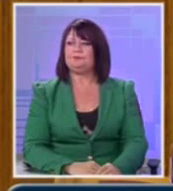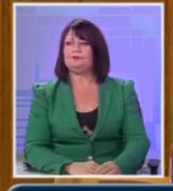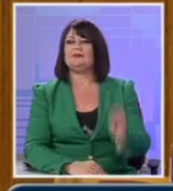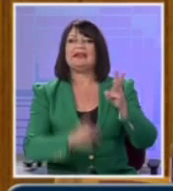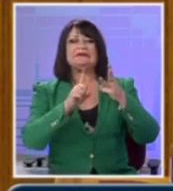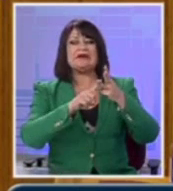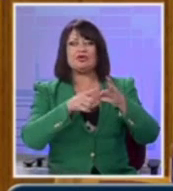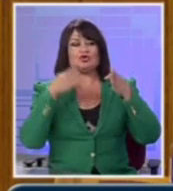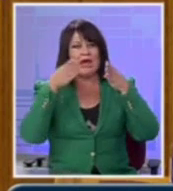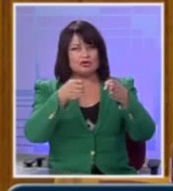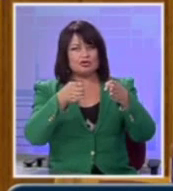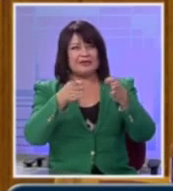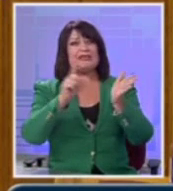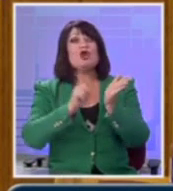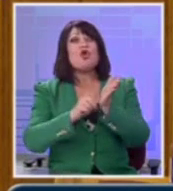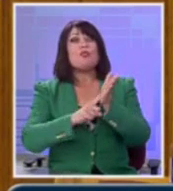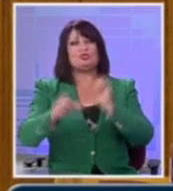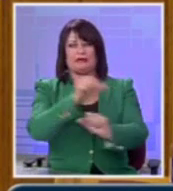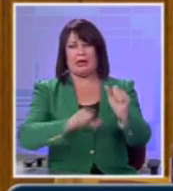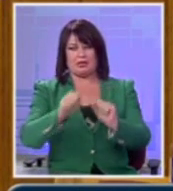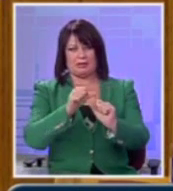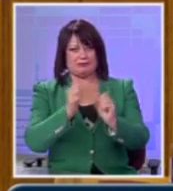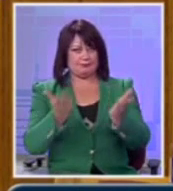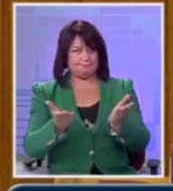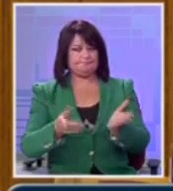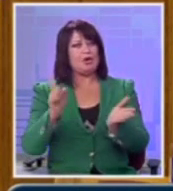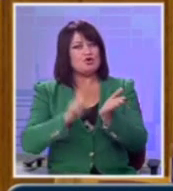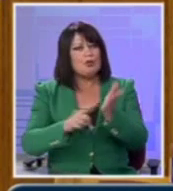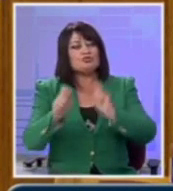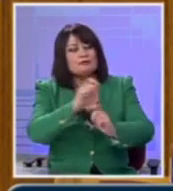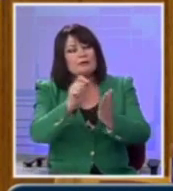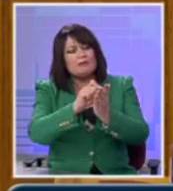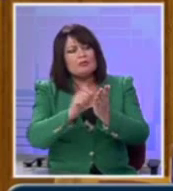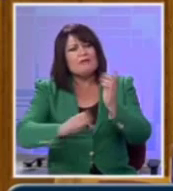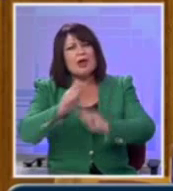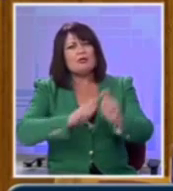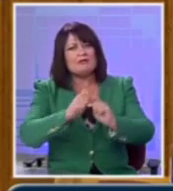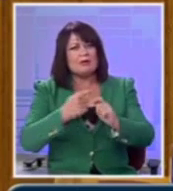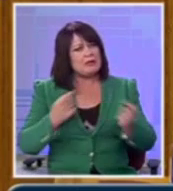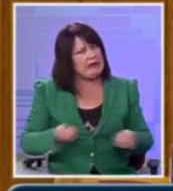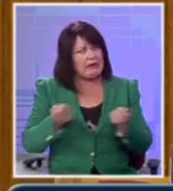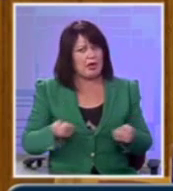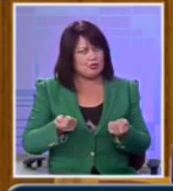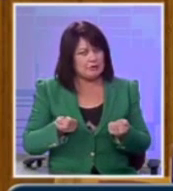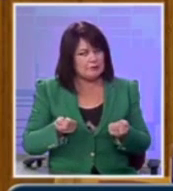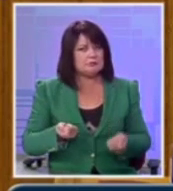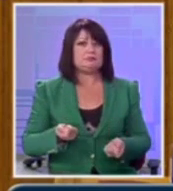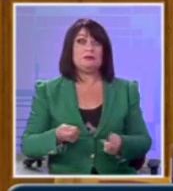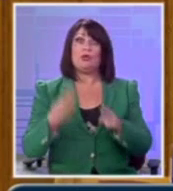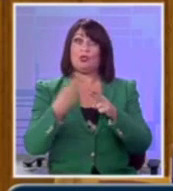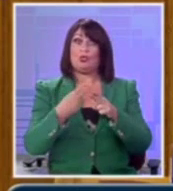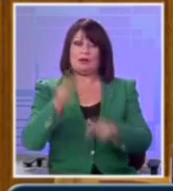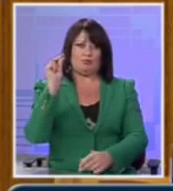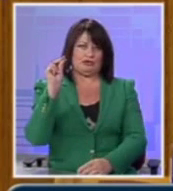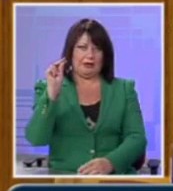αλλαγές. Με αυτό το σκεπτικό νομοθετούμε και υλοποιούμε και είναι πρώτη στην πολιτική